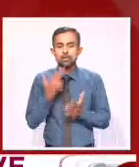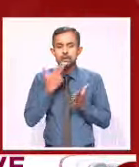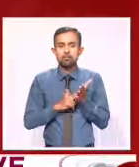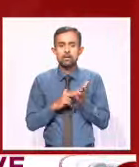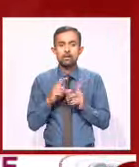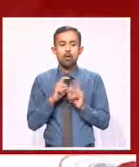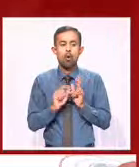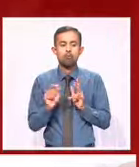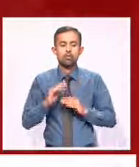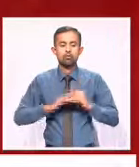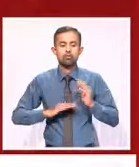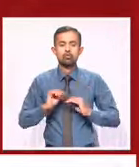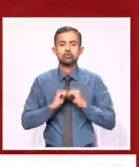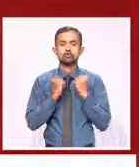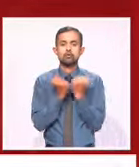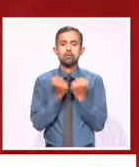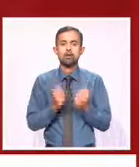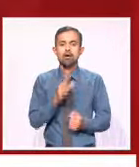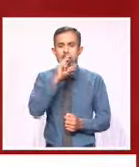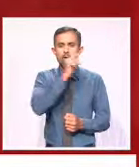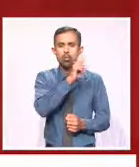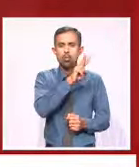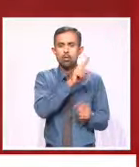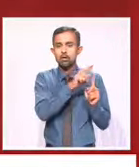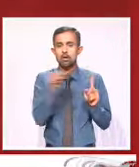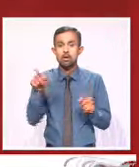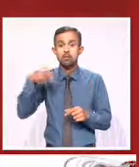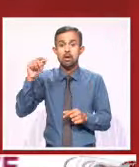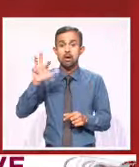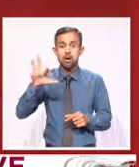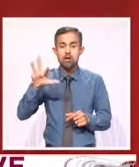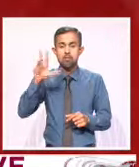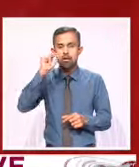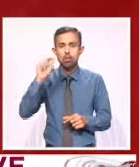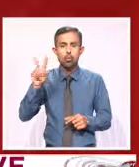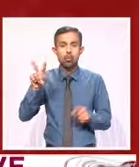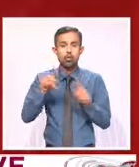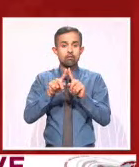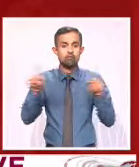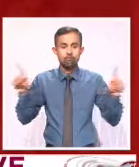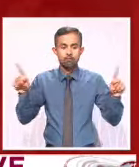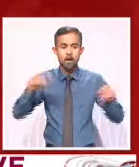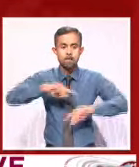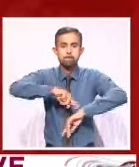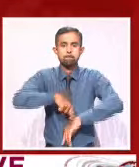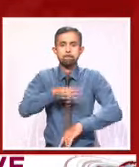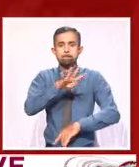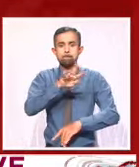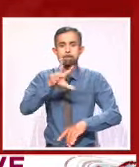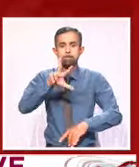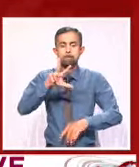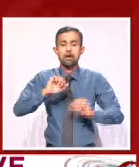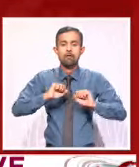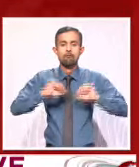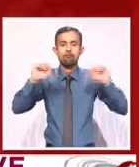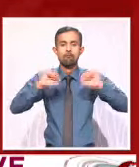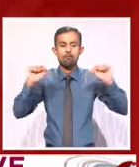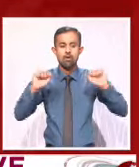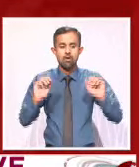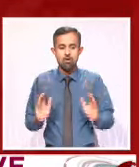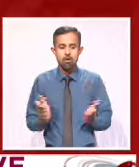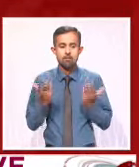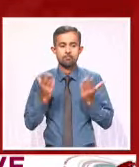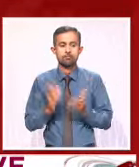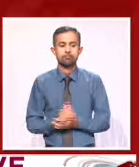තැපැල් දෙපාර්තමේන්තුවේ වෘත්තීය සමිති අද මධ්‍යම රාත්‍රියේ සිට ලබන 9 වෙනිදා මධ්‍යම රාත්‍රිය දක්වා පැය 48ක සංකේත වැඩවර්ජනයක් ක්‍රියාත්මක